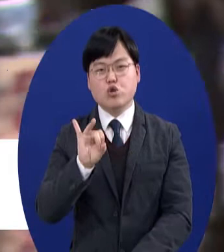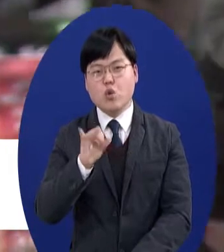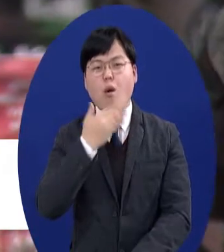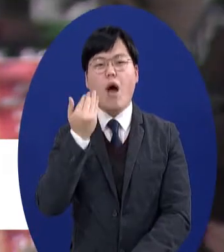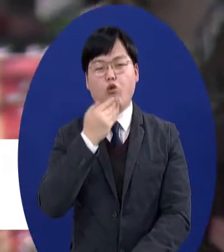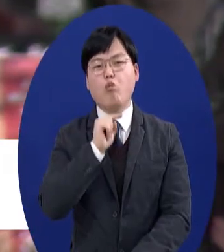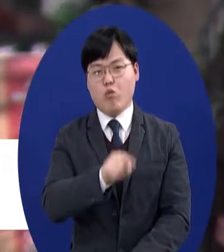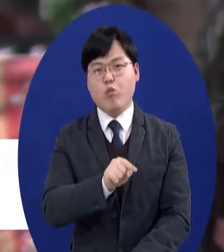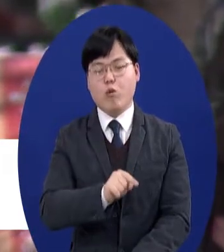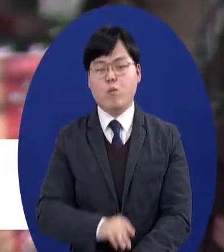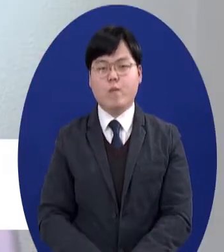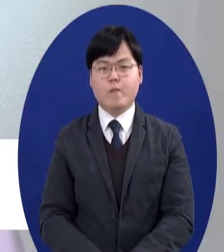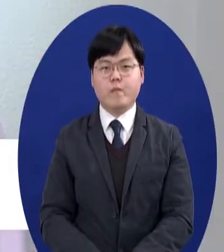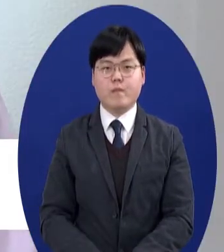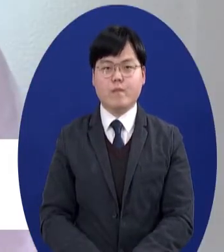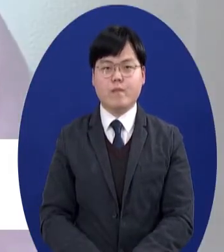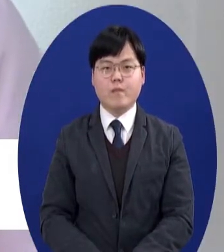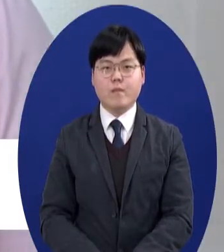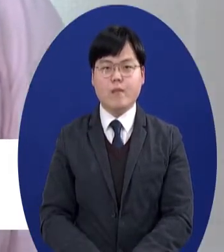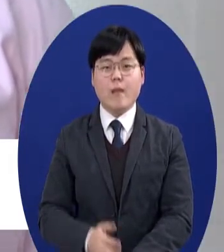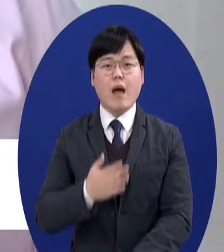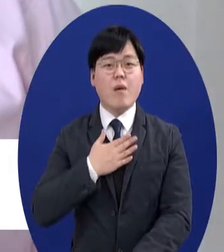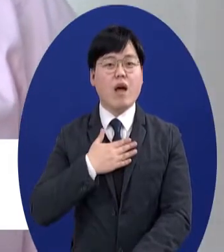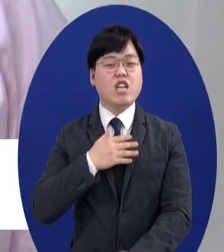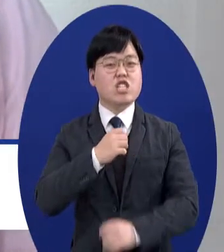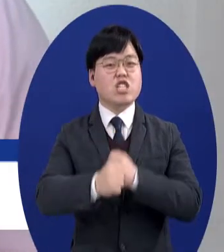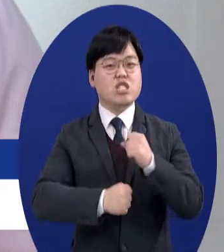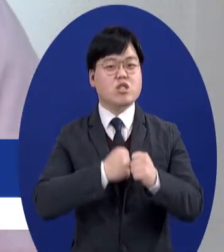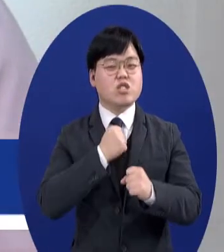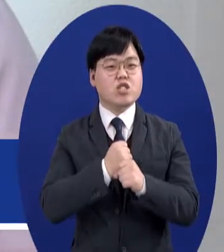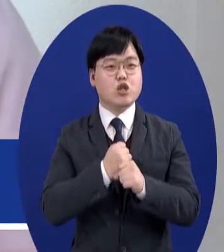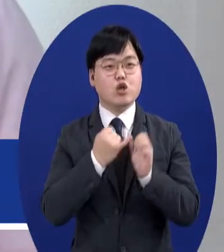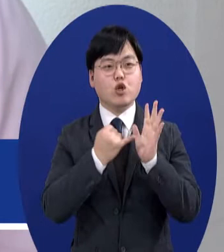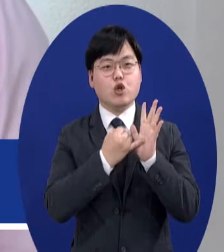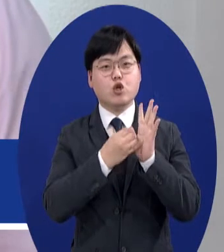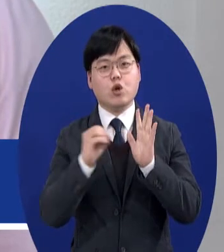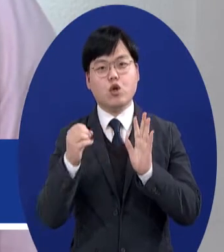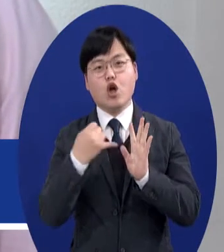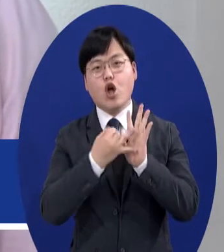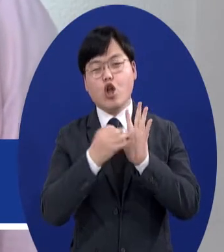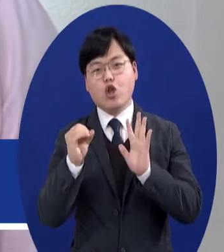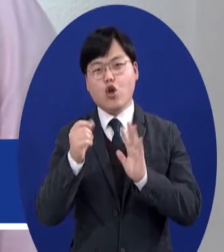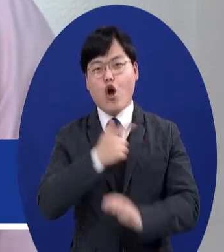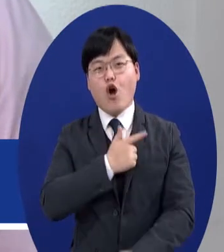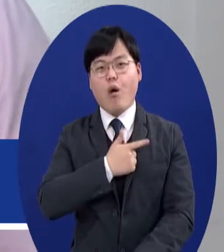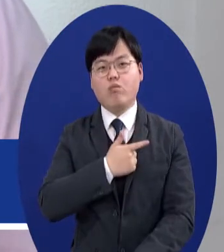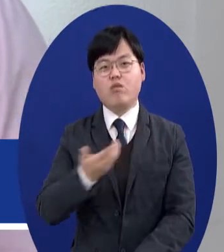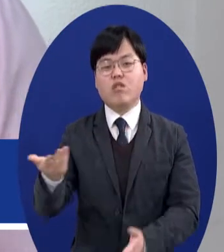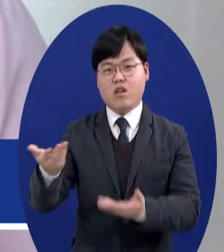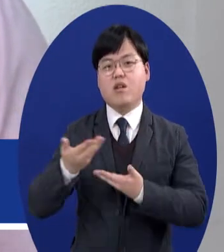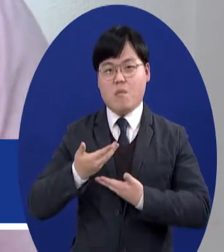ихээхэн хамаардаг байна. Тэгэхээр манайд ч жилд нэг 600-700 орчим хүнд л ирж байгаа хүний эрхийн үндэсний